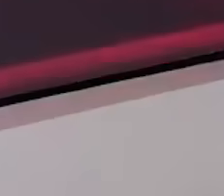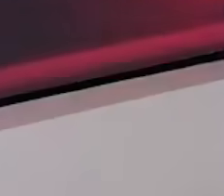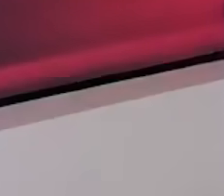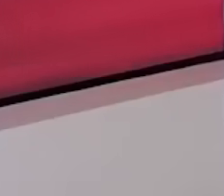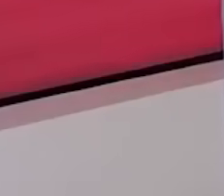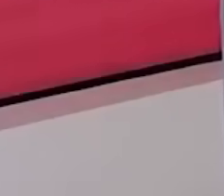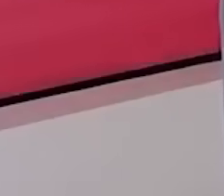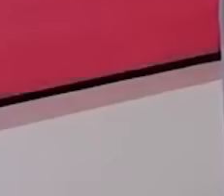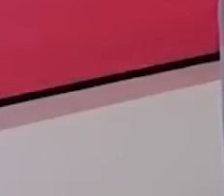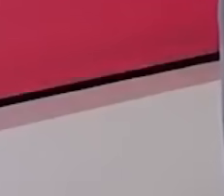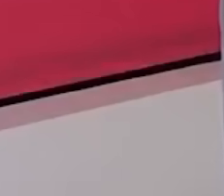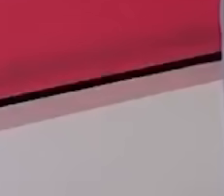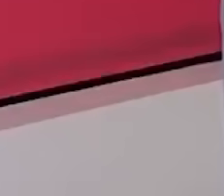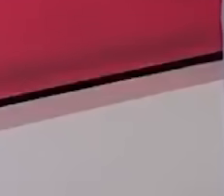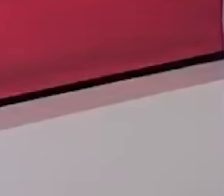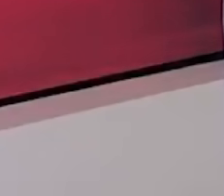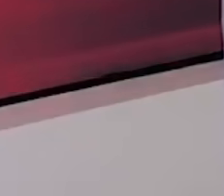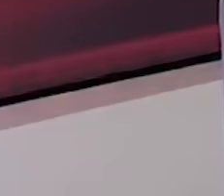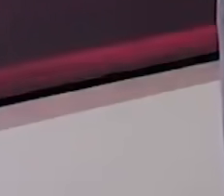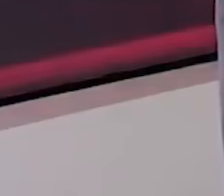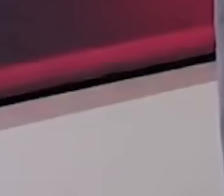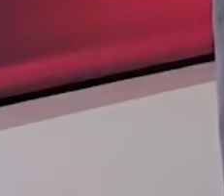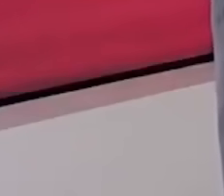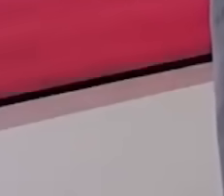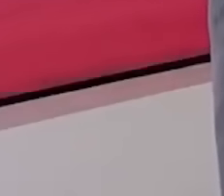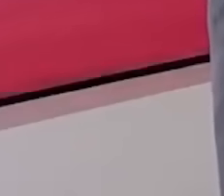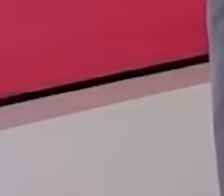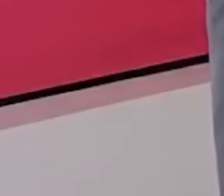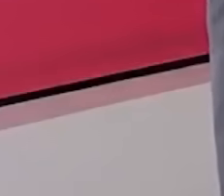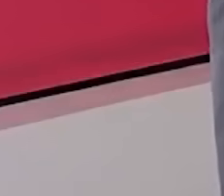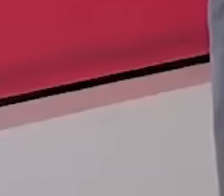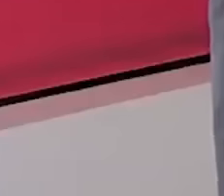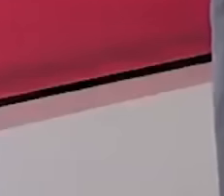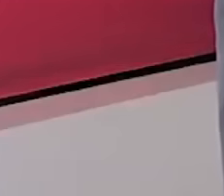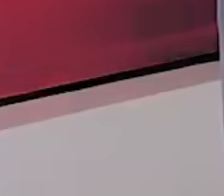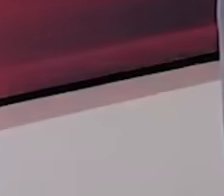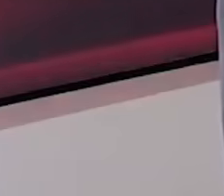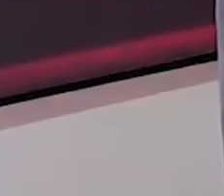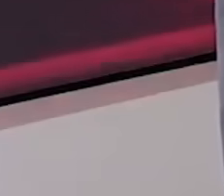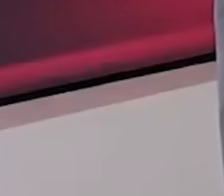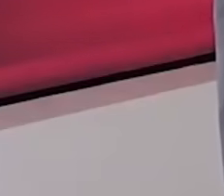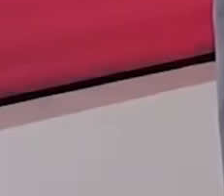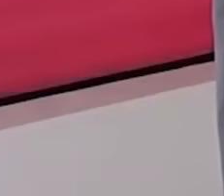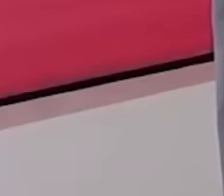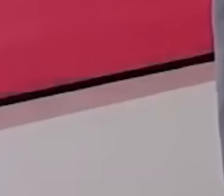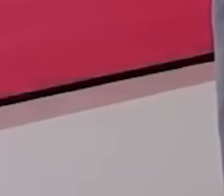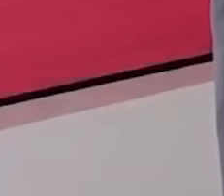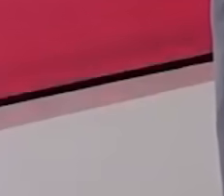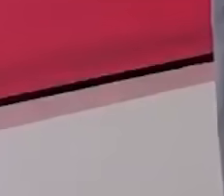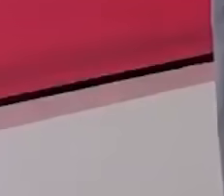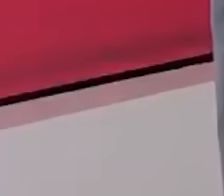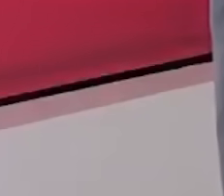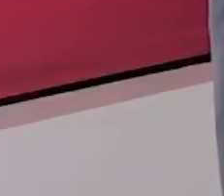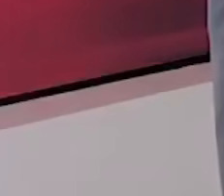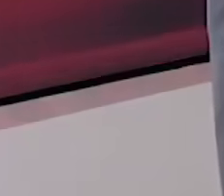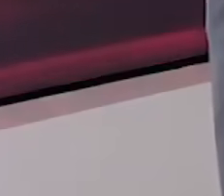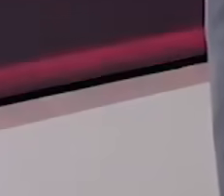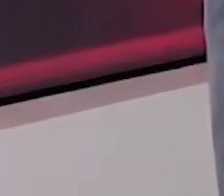Igan, mauna ka sa mga balita. Mag-subscribe sa GMA Integrated News sa YouTube. Sa mga kapuso abroad, subaybayan nyo